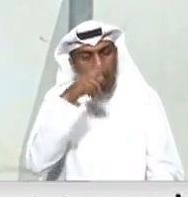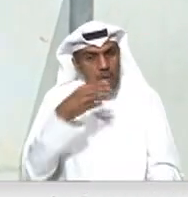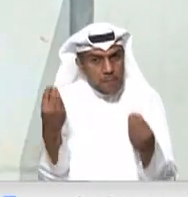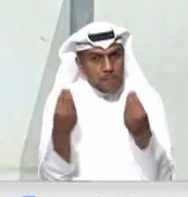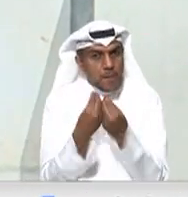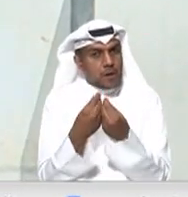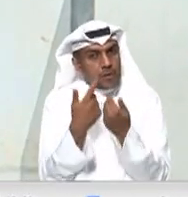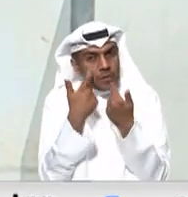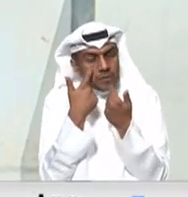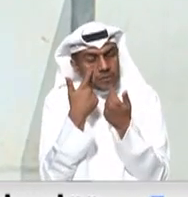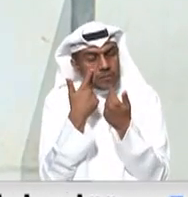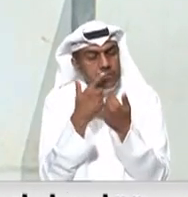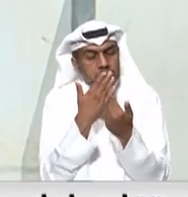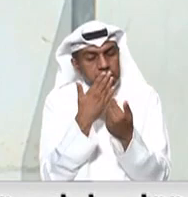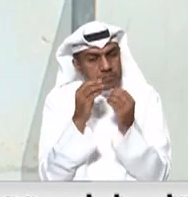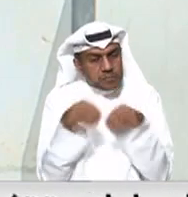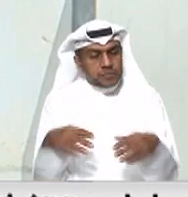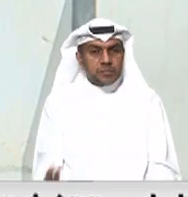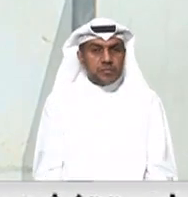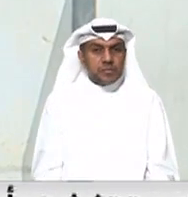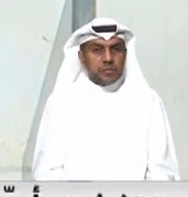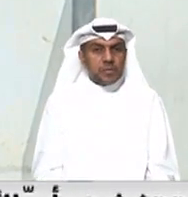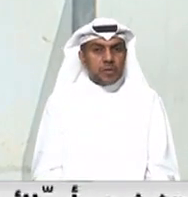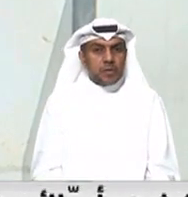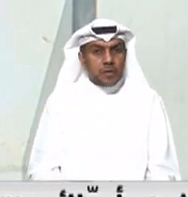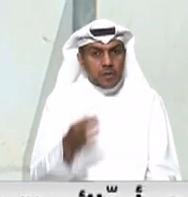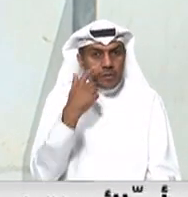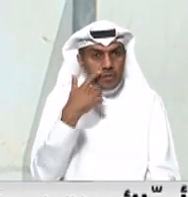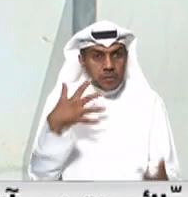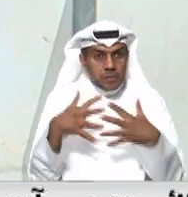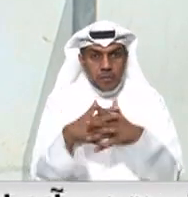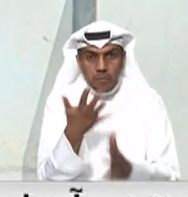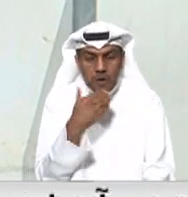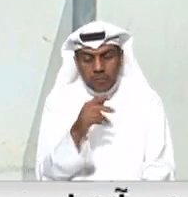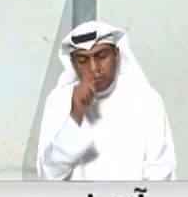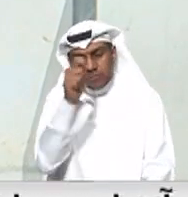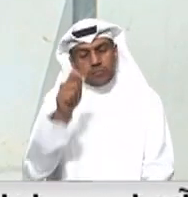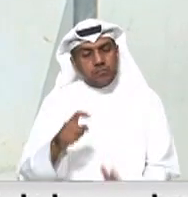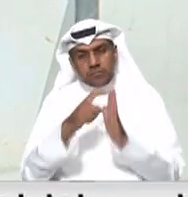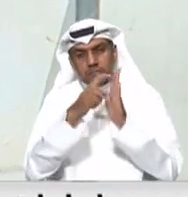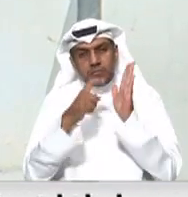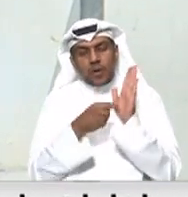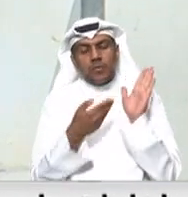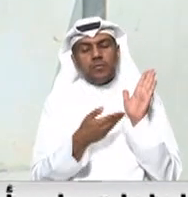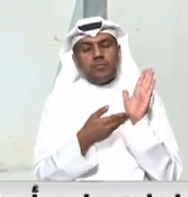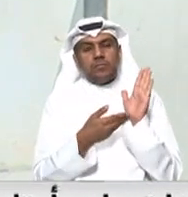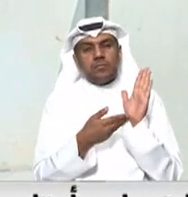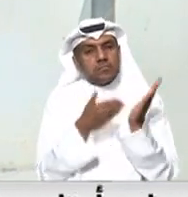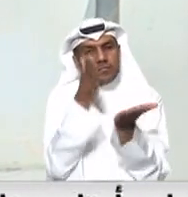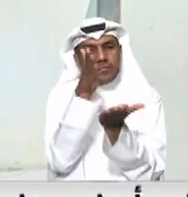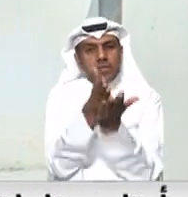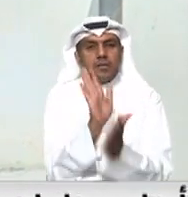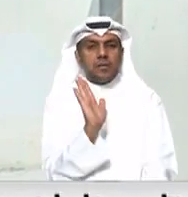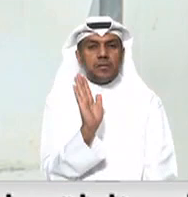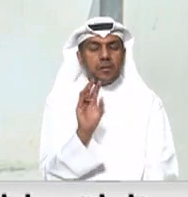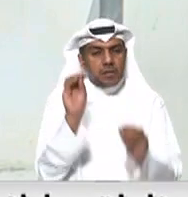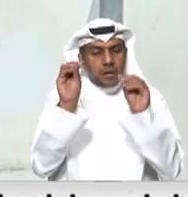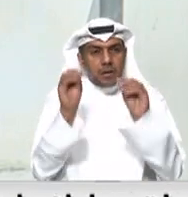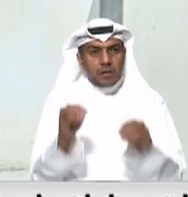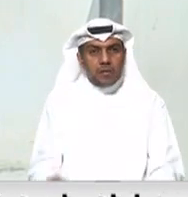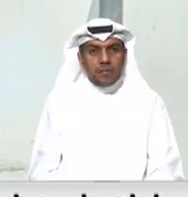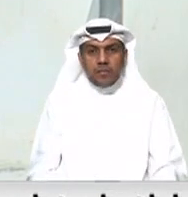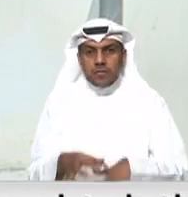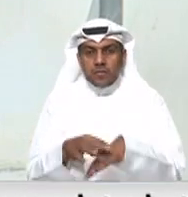منشاه اي صاحب ترخيص ما راح يكون في تعاون يعني راح نتخذ معه كل الاجراءات لان نتكلم على